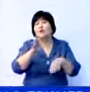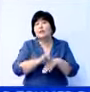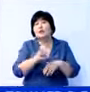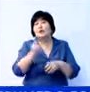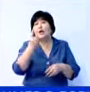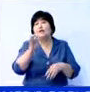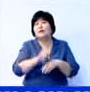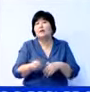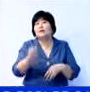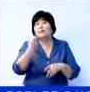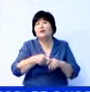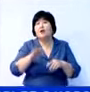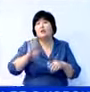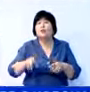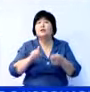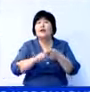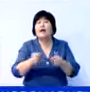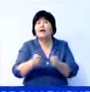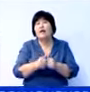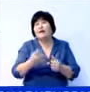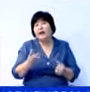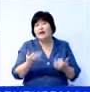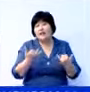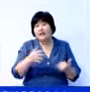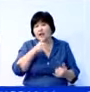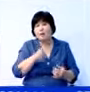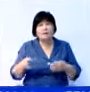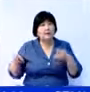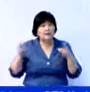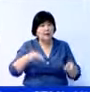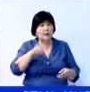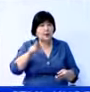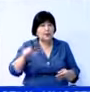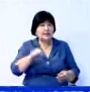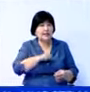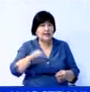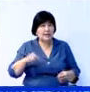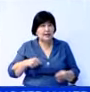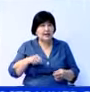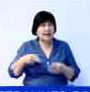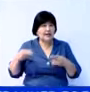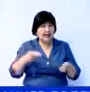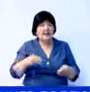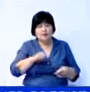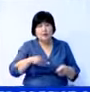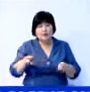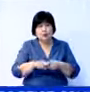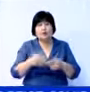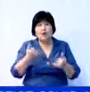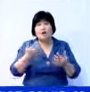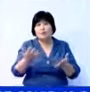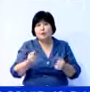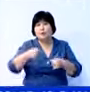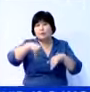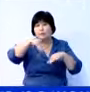один больной выявился после контакта. Но на данный момент прибывают люди самостоятельно, и мы их тоже берем под наблюдение